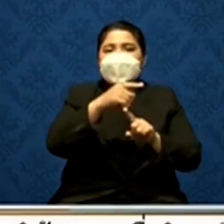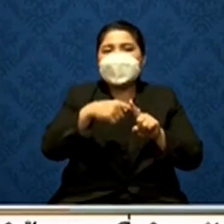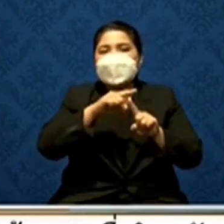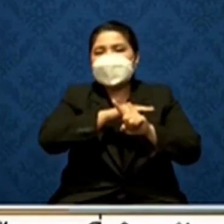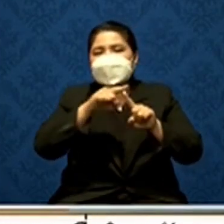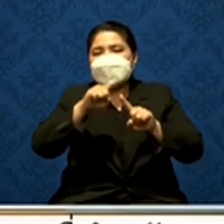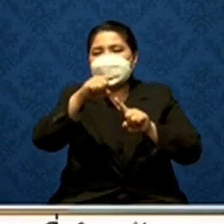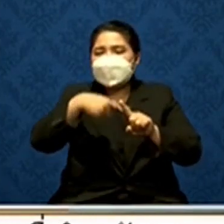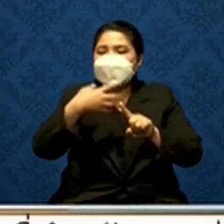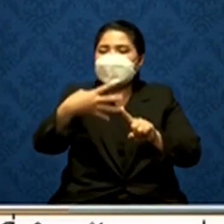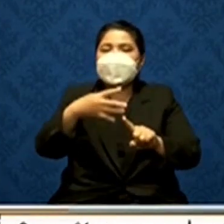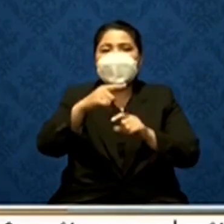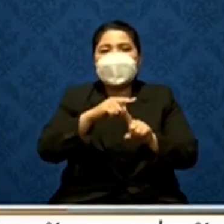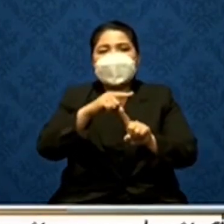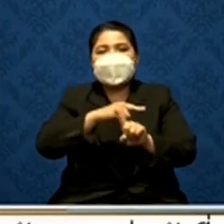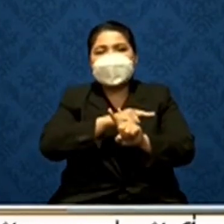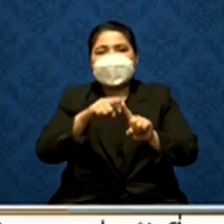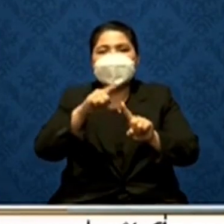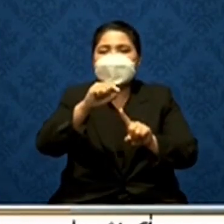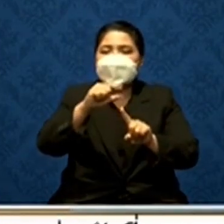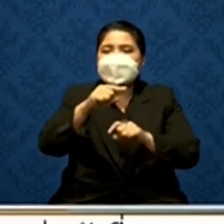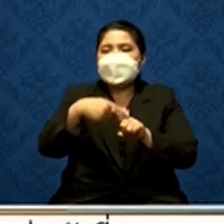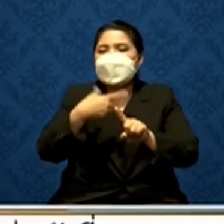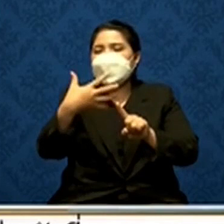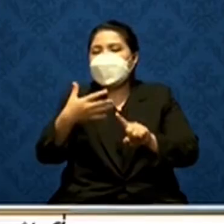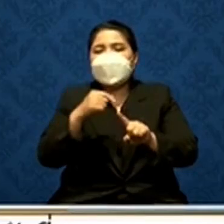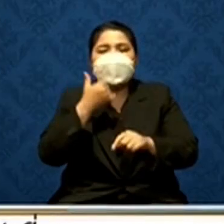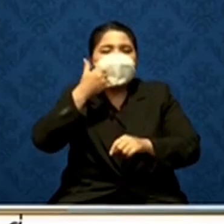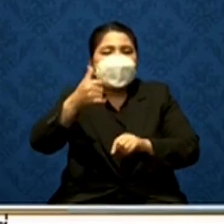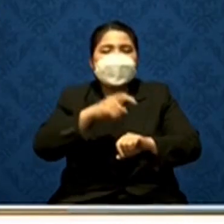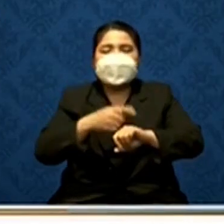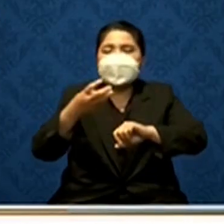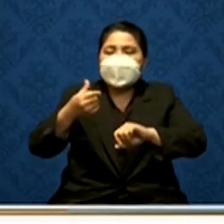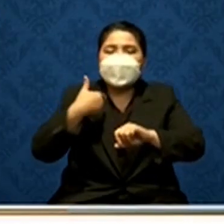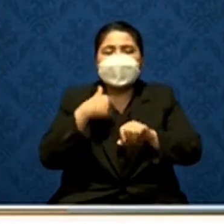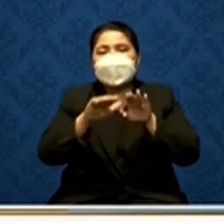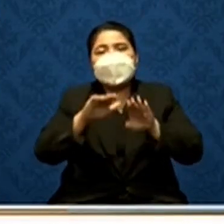สี่จะไม่ถึงวัที่อยี่สิบเดอนห้าครับโทไปตอนเวลากี่โมง ทอนไหนมีการท